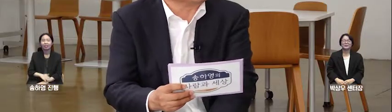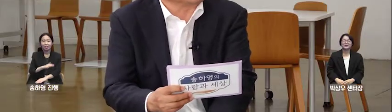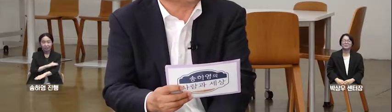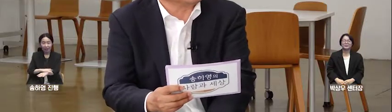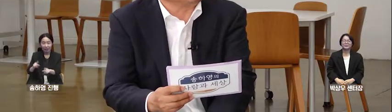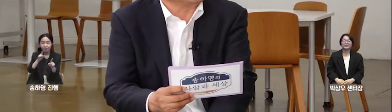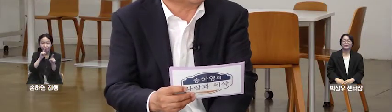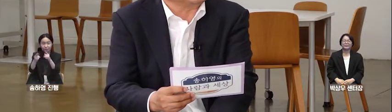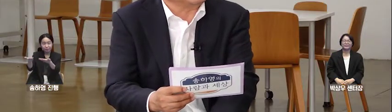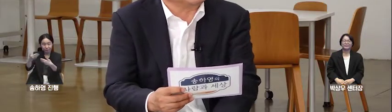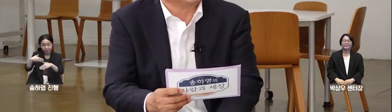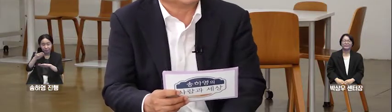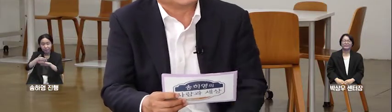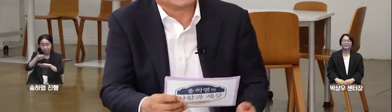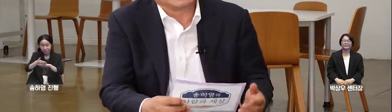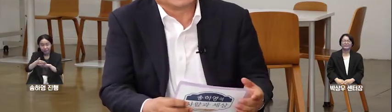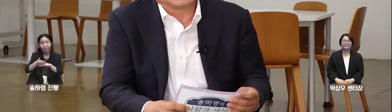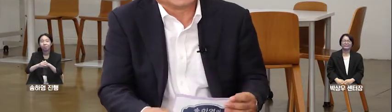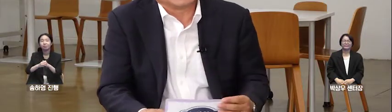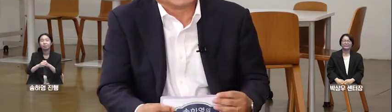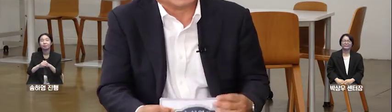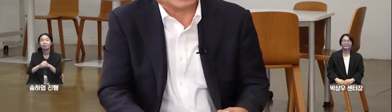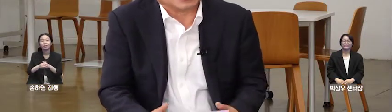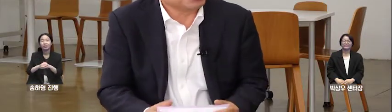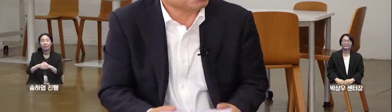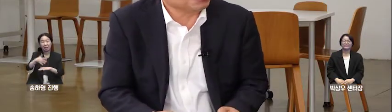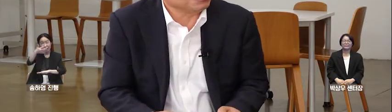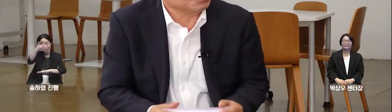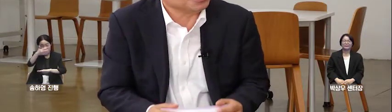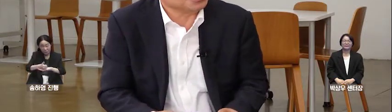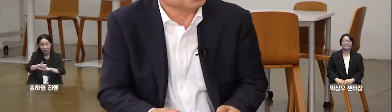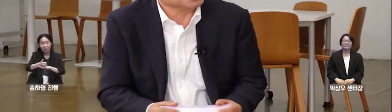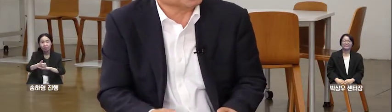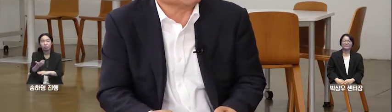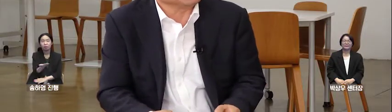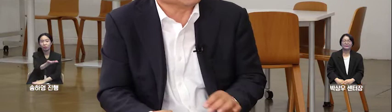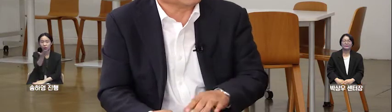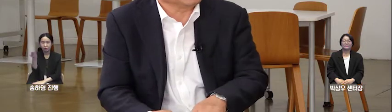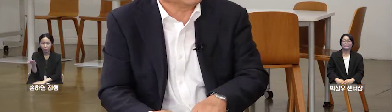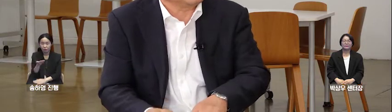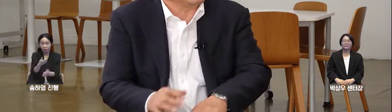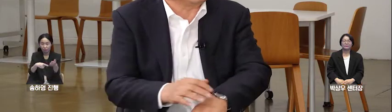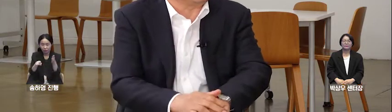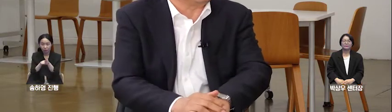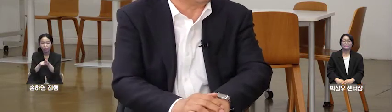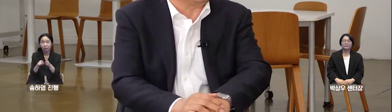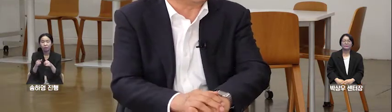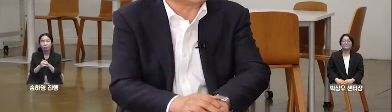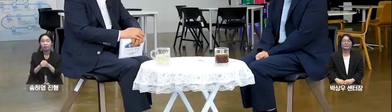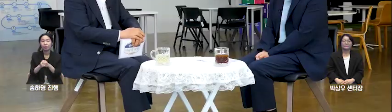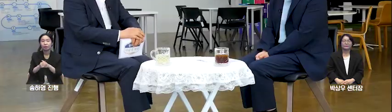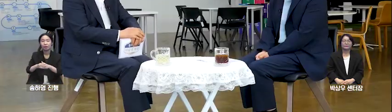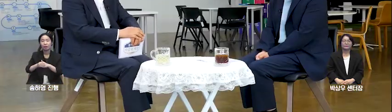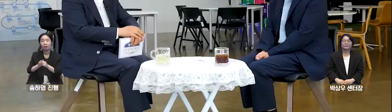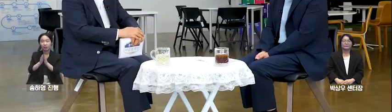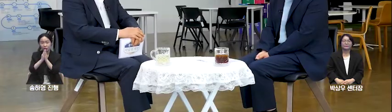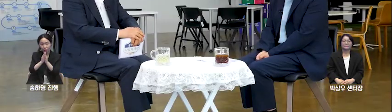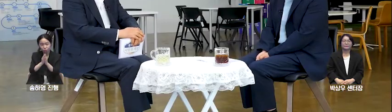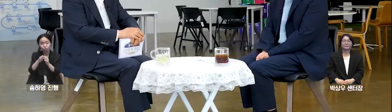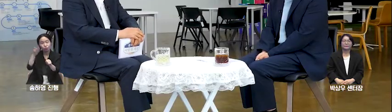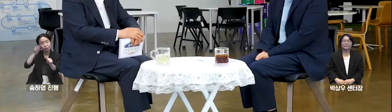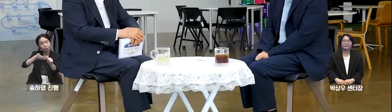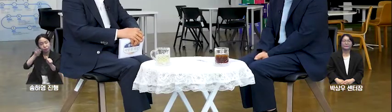장시간 좋은 말씀 감사합니다. 네. 이제 끝으로 우리 시청자 여러분들께 당부하고